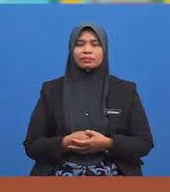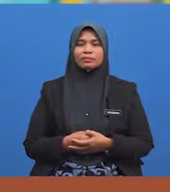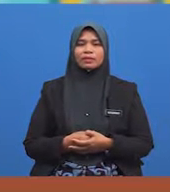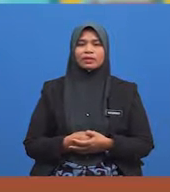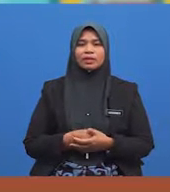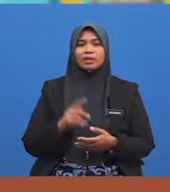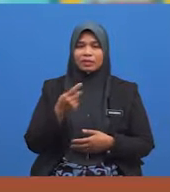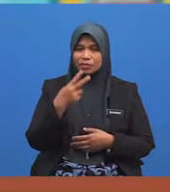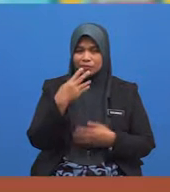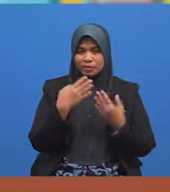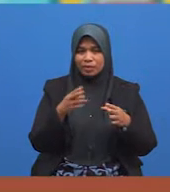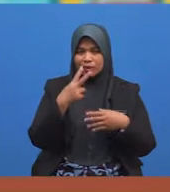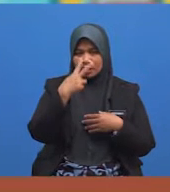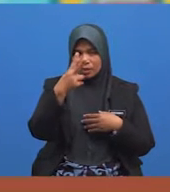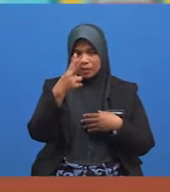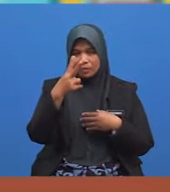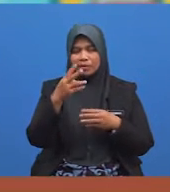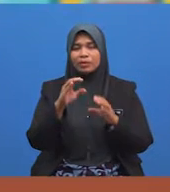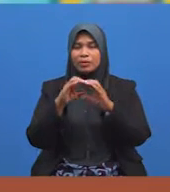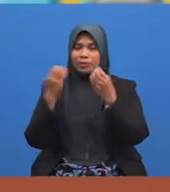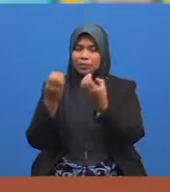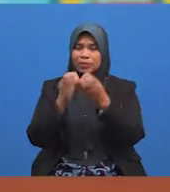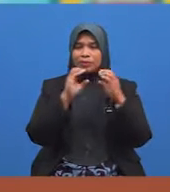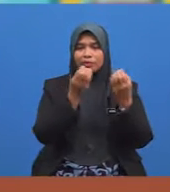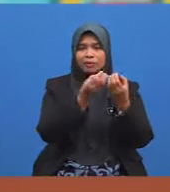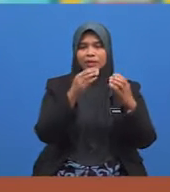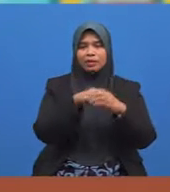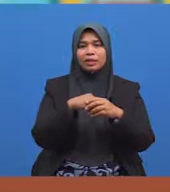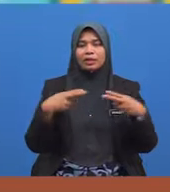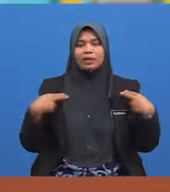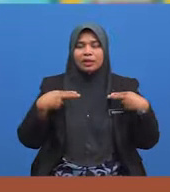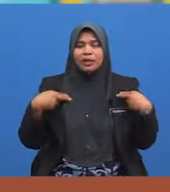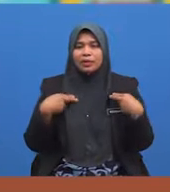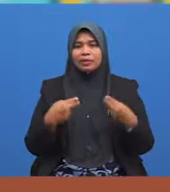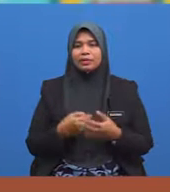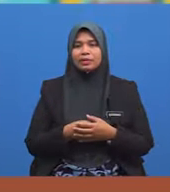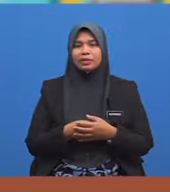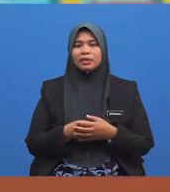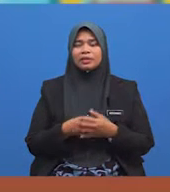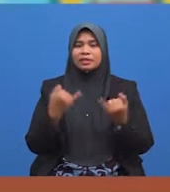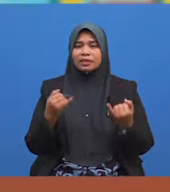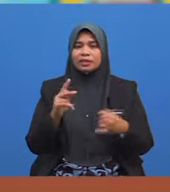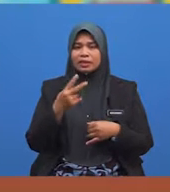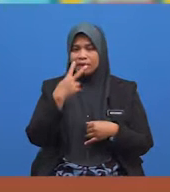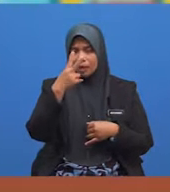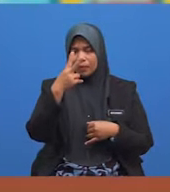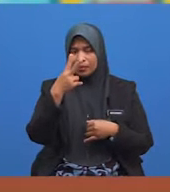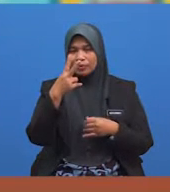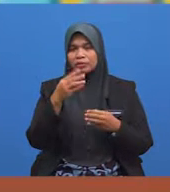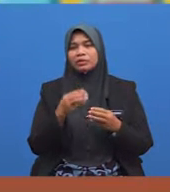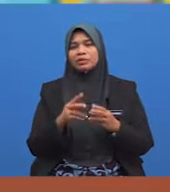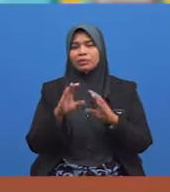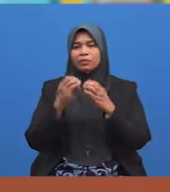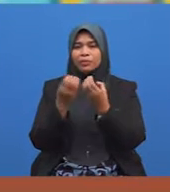Bagus. Kita dah lihat pengelasan dalam haiwan. Mari kita lihat pula